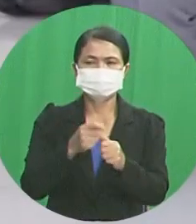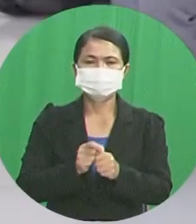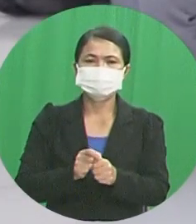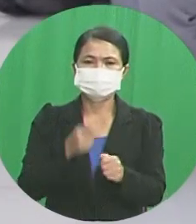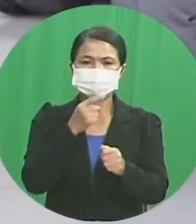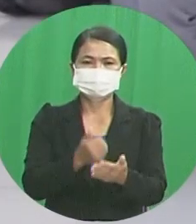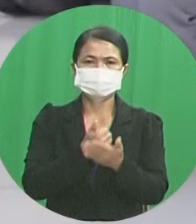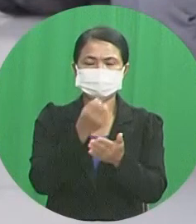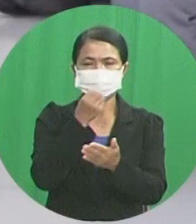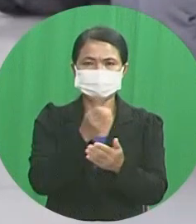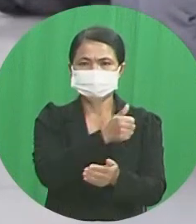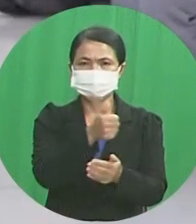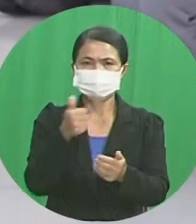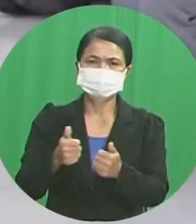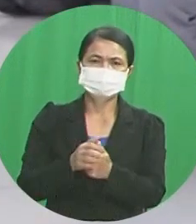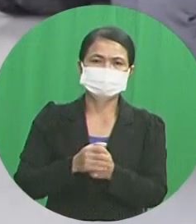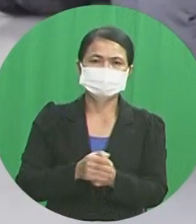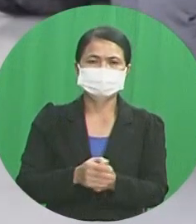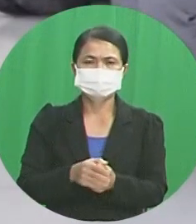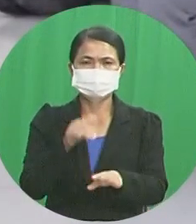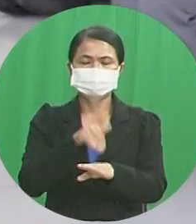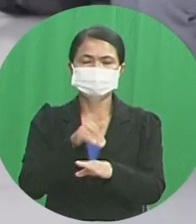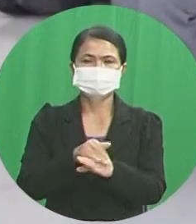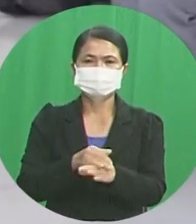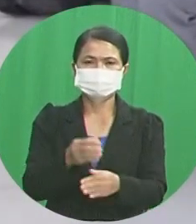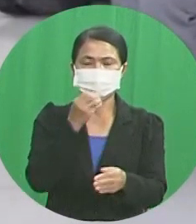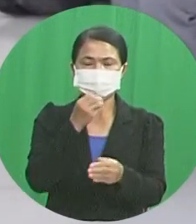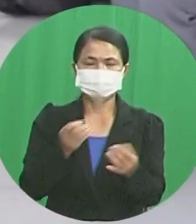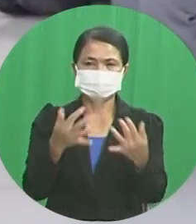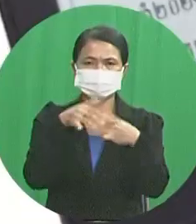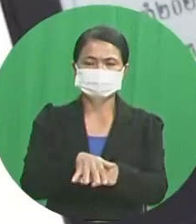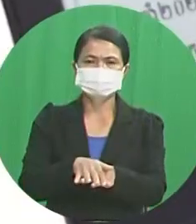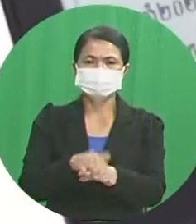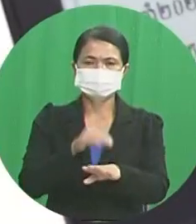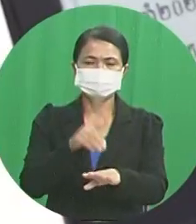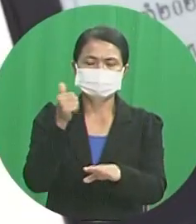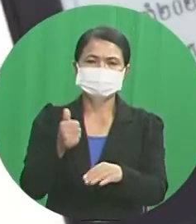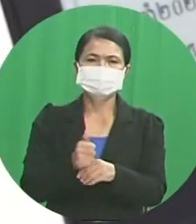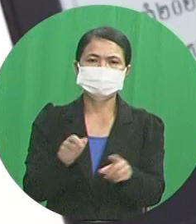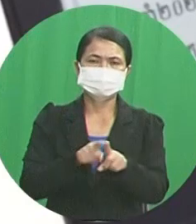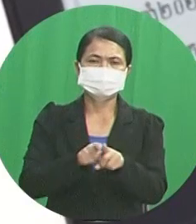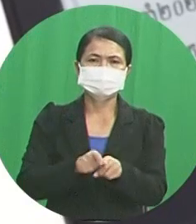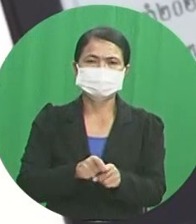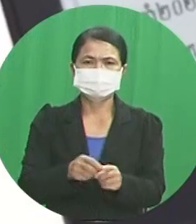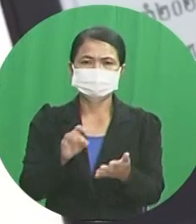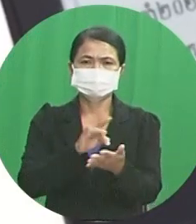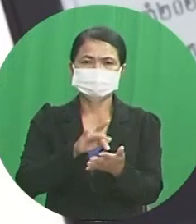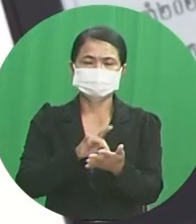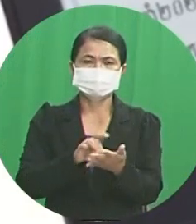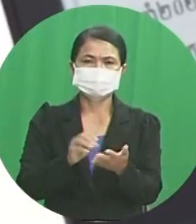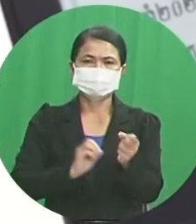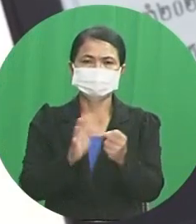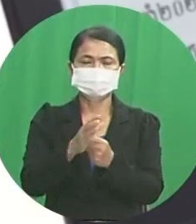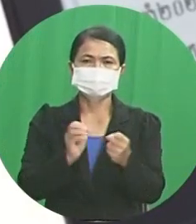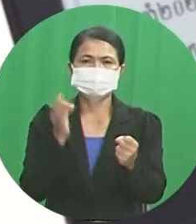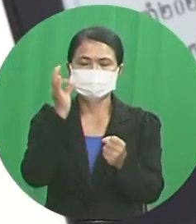អាហារូបត្ថម្ភមានភាពល្អប្រសើរគឺអាស្រ័យលើរបបអាហារចម្រុះនិងមានគុណភាពមានដូចជាគ្រាប់ធញ្ញជាតិបន្លែផ្លែ